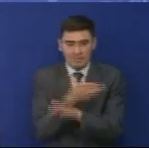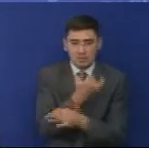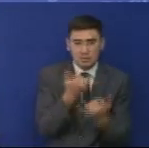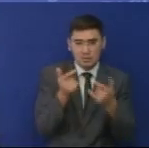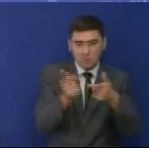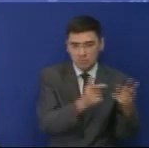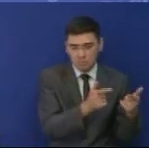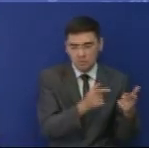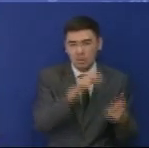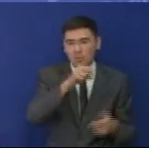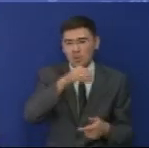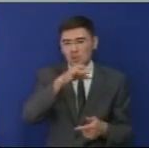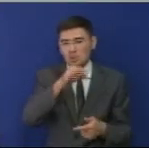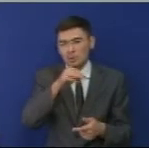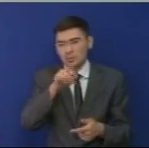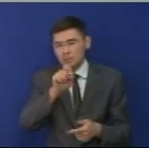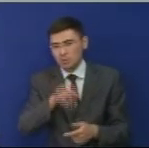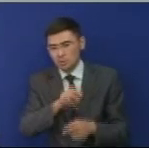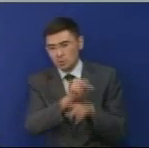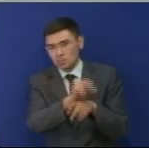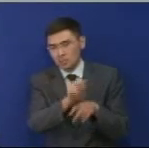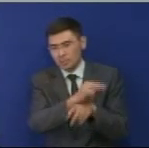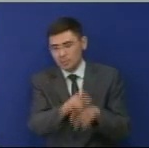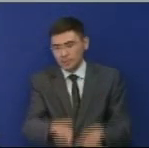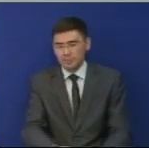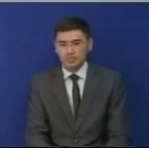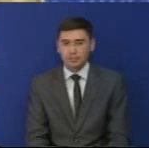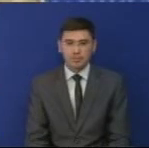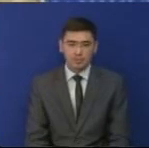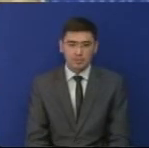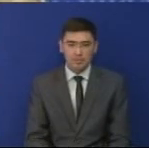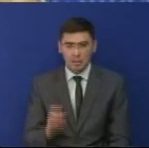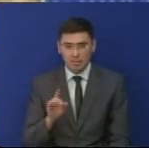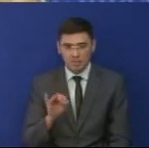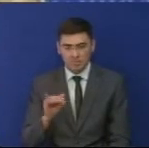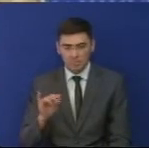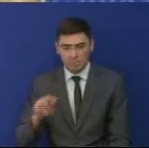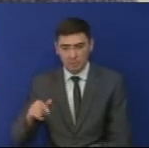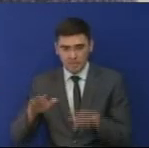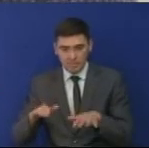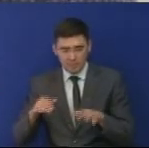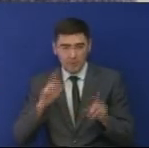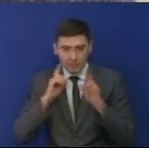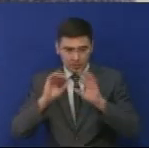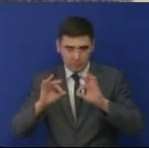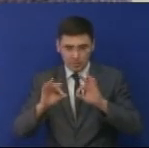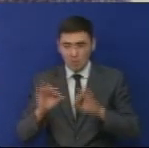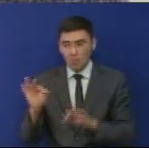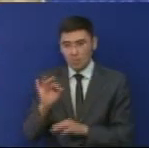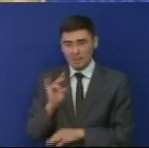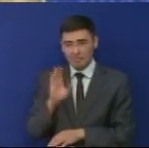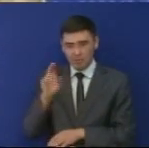уделяем внимание патриотическому воспитанию. Как было отмечено в ходе брифинга, в начальной военной подготовке произошли некоторые